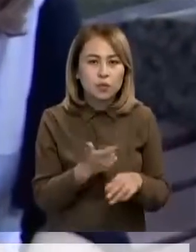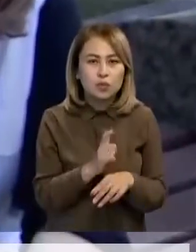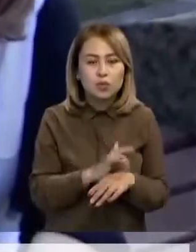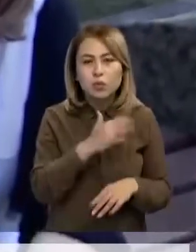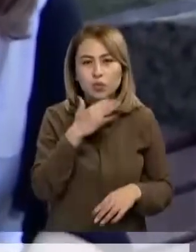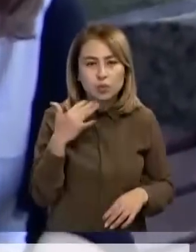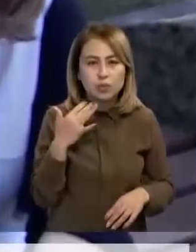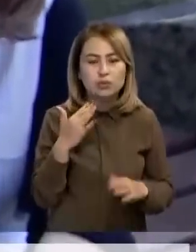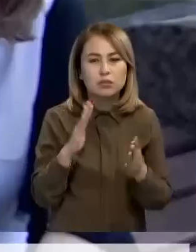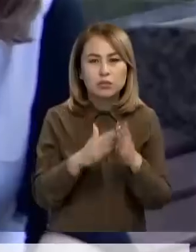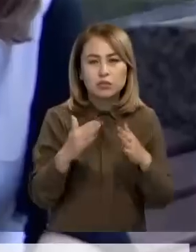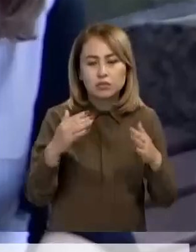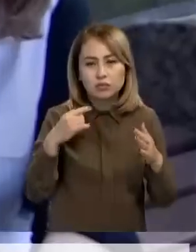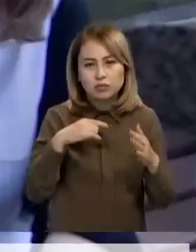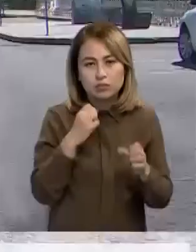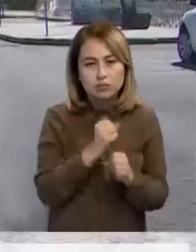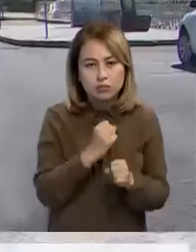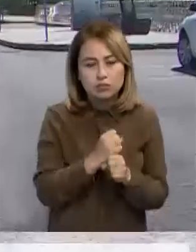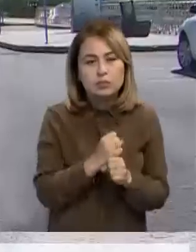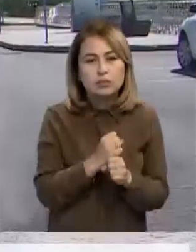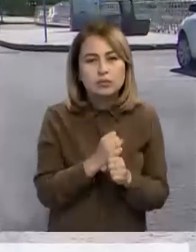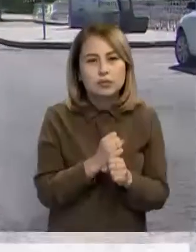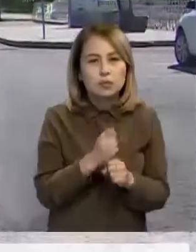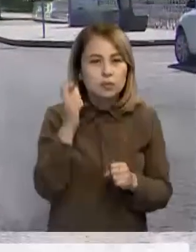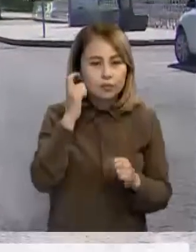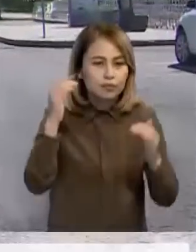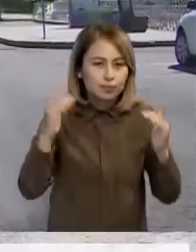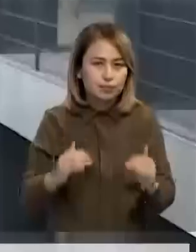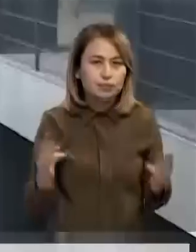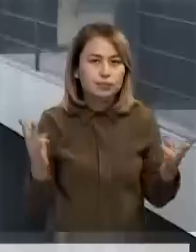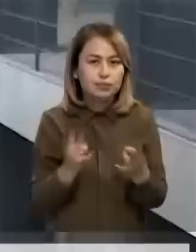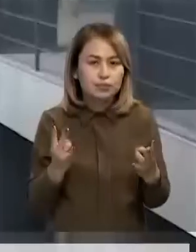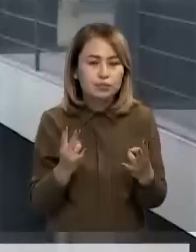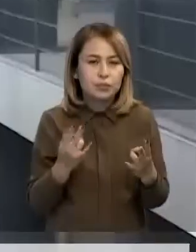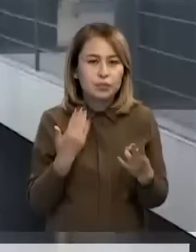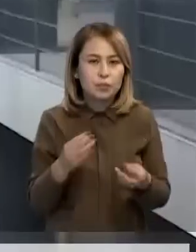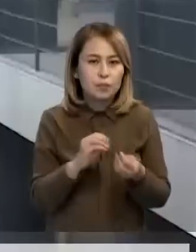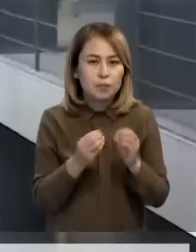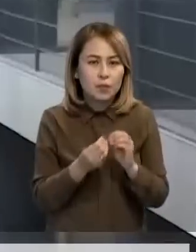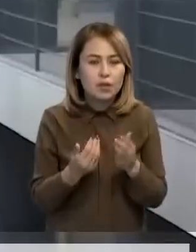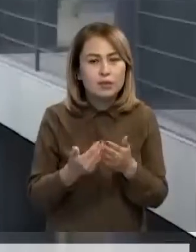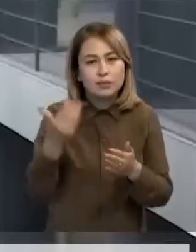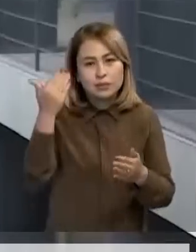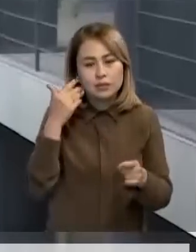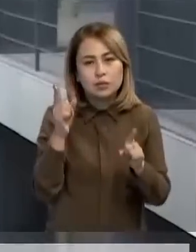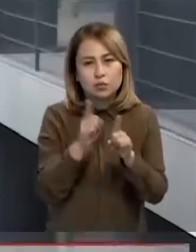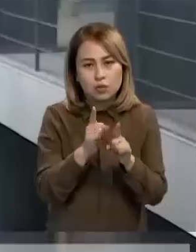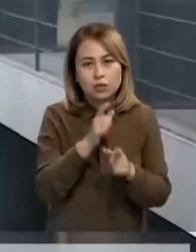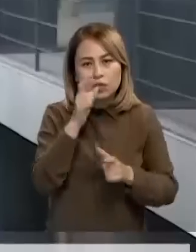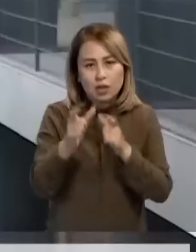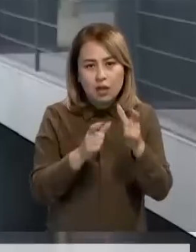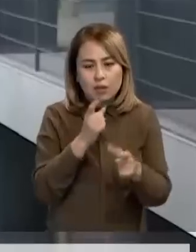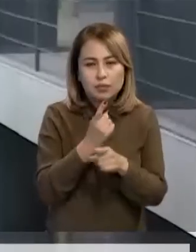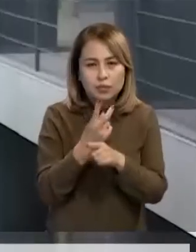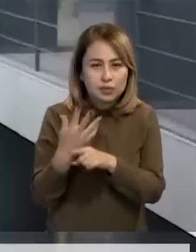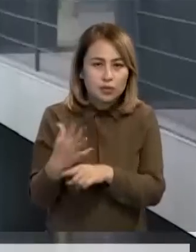деп ойлаймын, үй шаруасы сондықтан жасын төмендету керек. Бұл мәселе бұдан бұрында парламент қабырғасында бірнеше